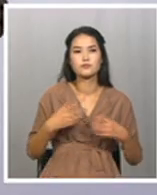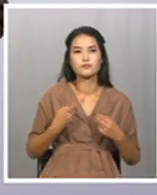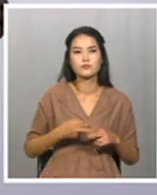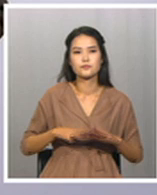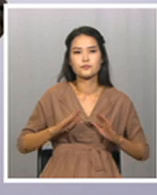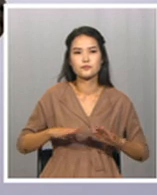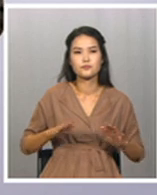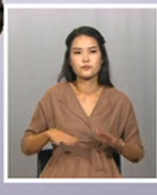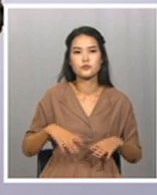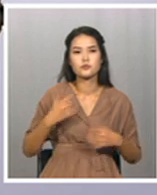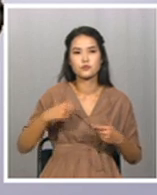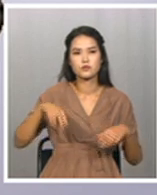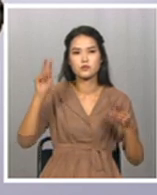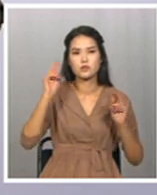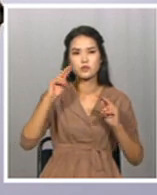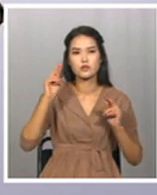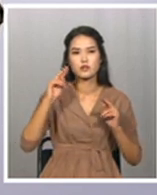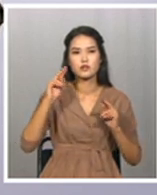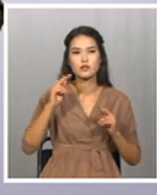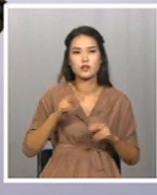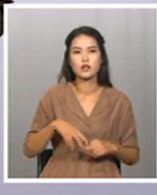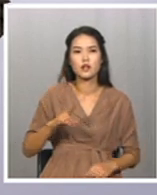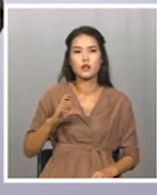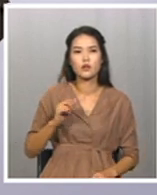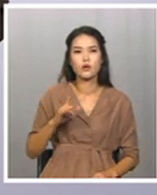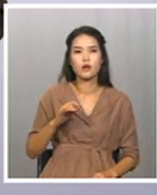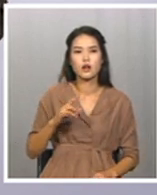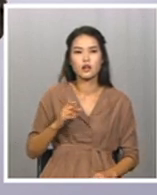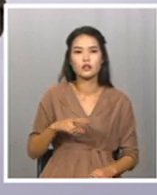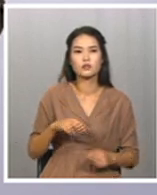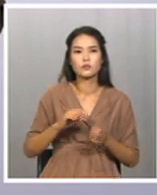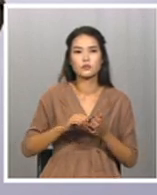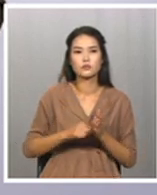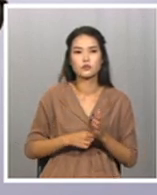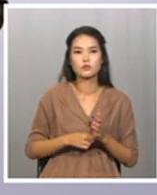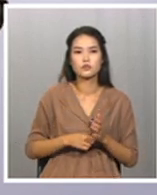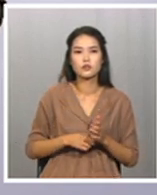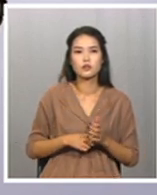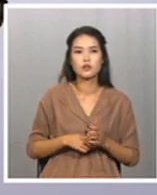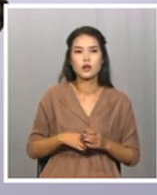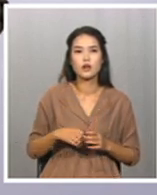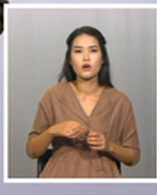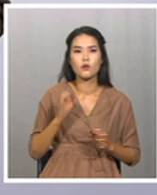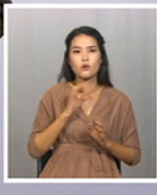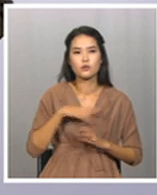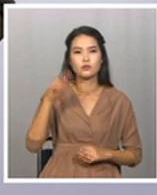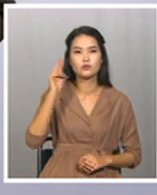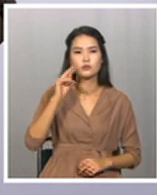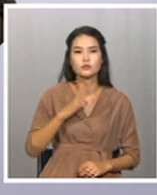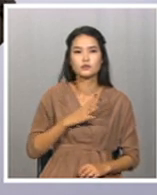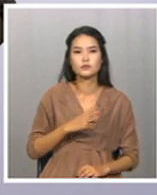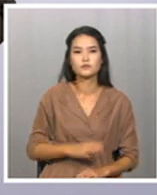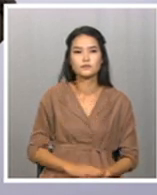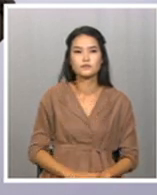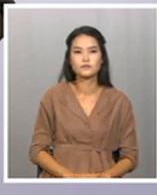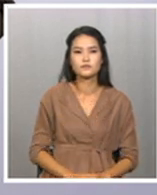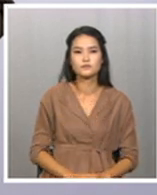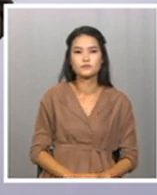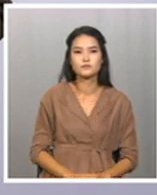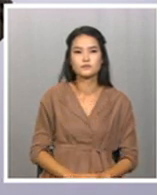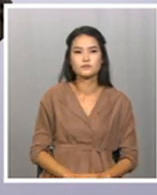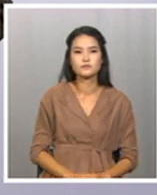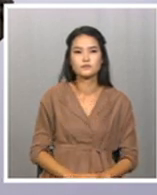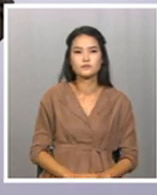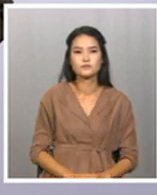оқушылар, бүгінгі сабақта логарифмдік функцияның туындысын табуды үйрендіңіздер. Осымен сабағымыз